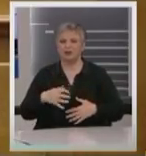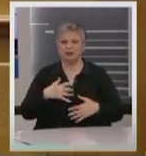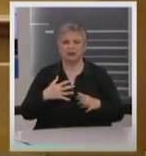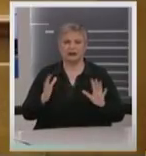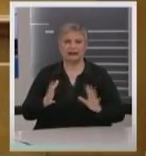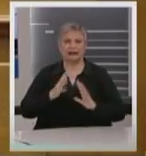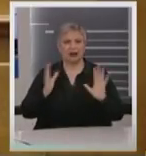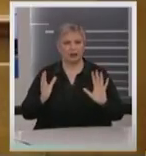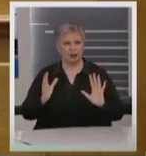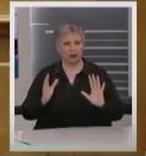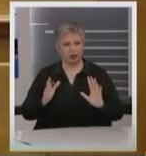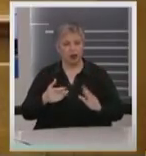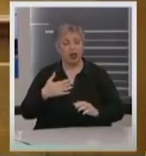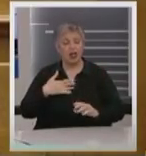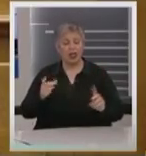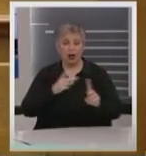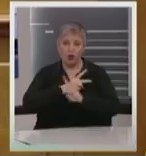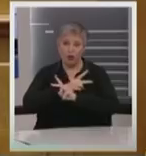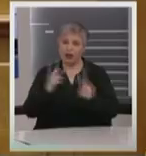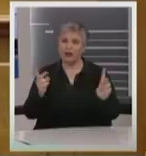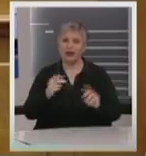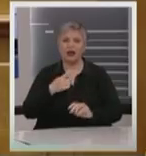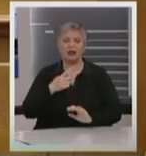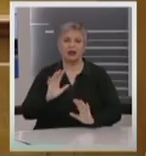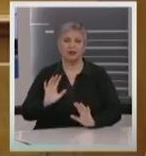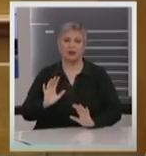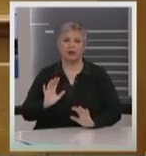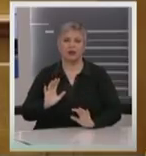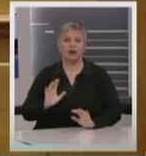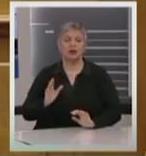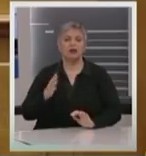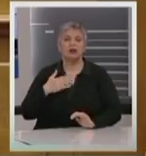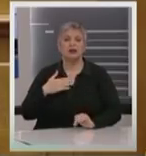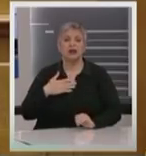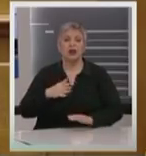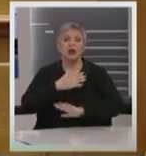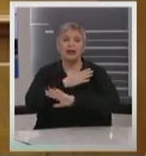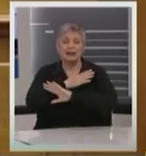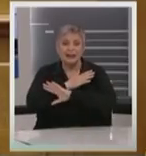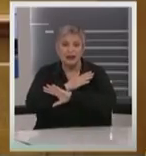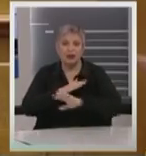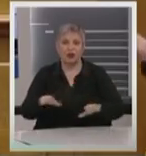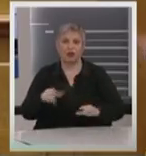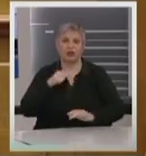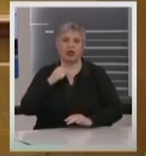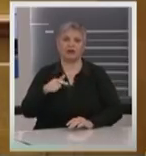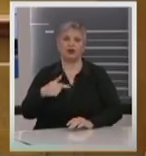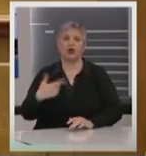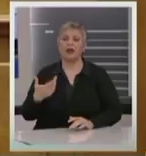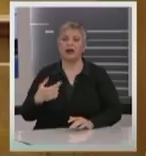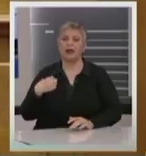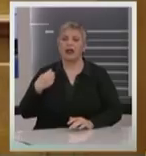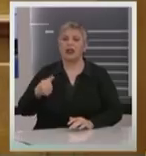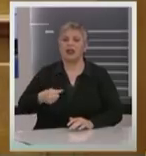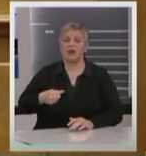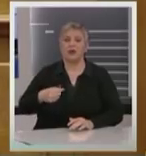Θέλω να είμαι τελείως ξεκάθαρος. Ησυχία, κύριε Παπαδόπουλε. Σε αυτό το κομματικό κράτος, αυτό το έκτρωμα δεν πρόκειται